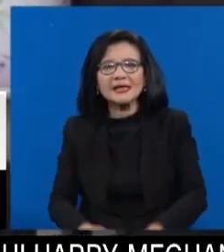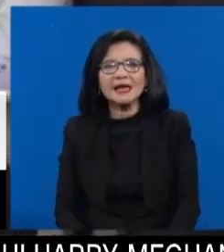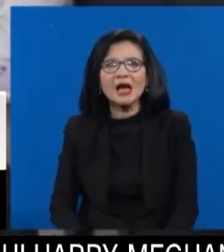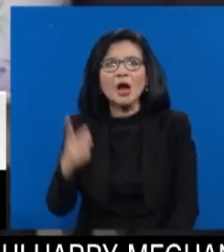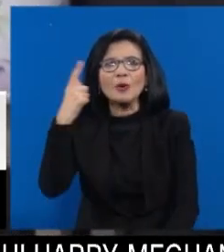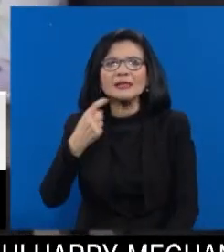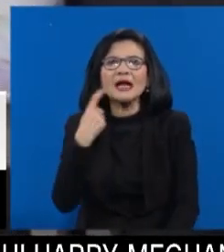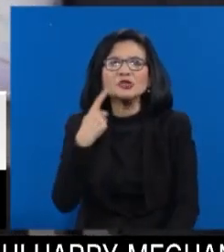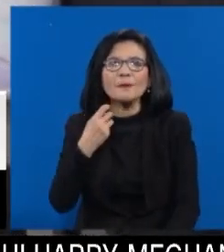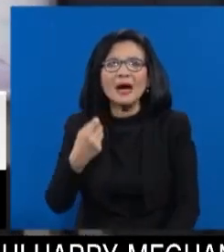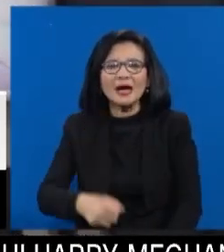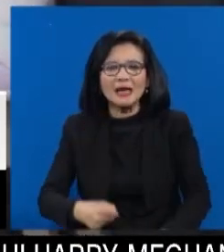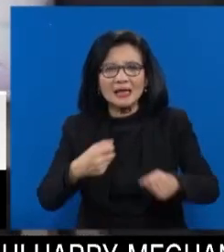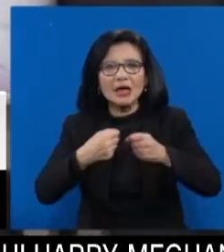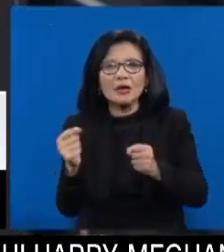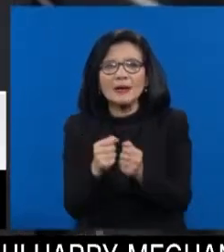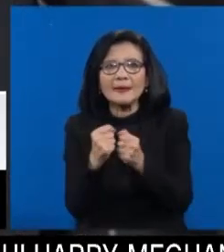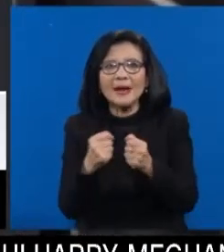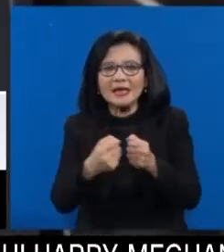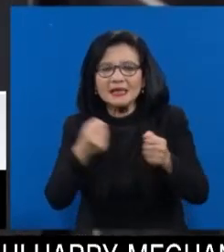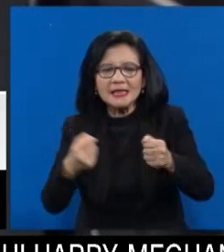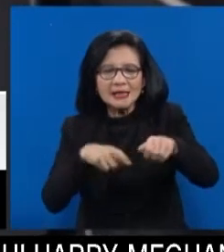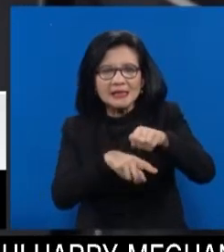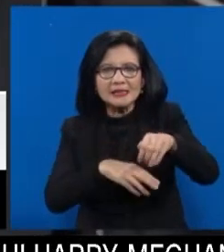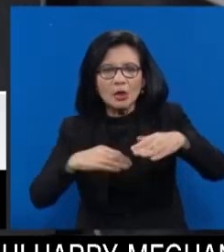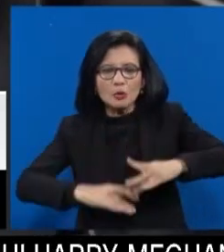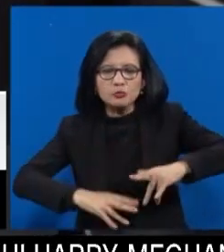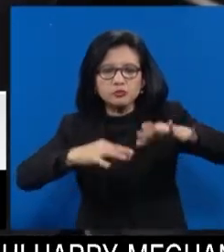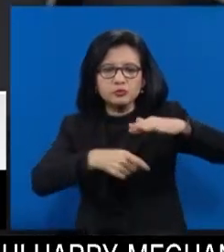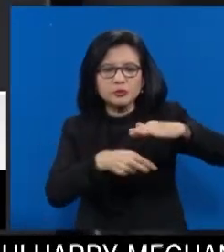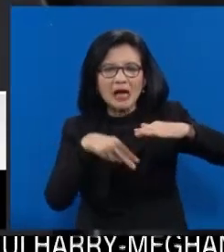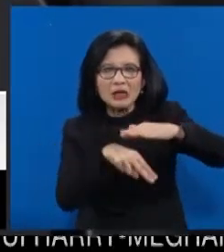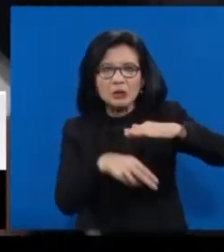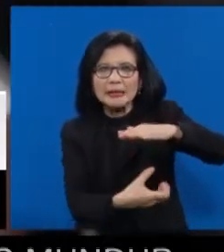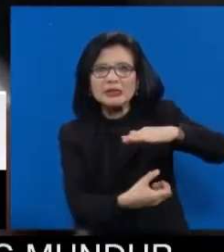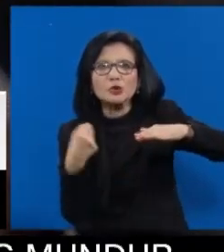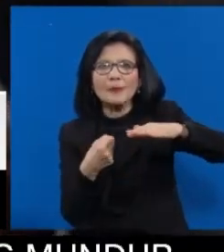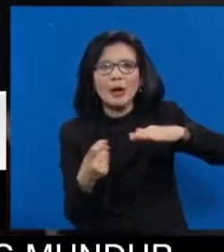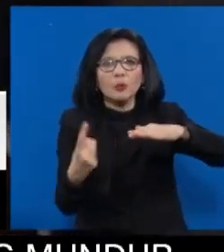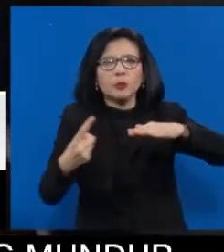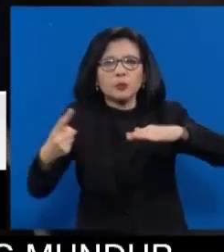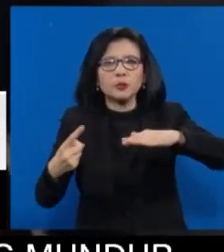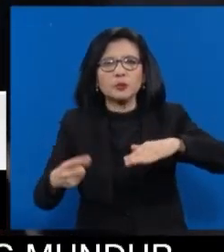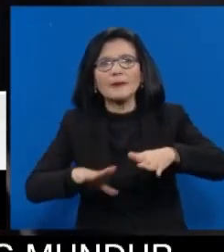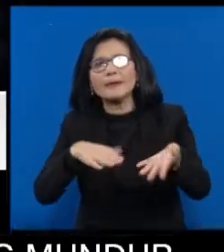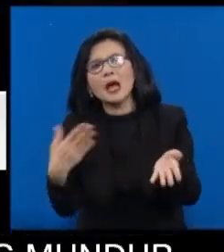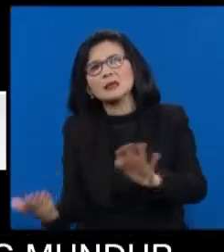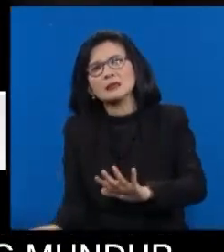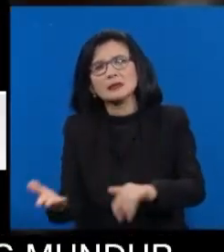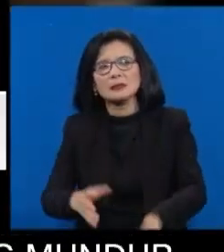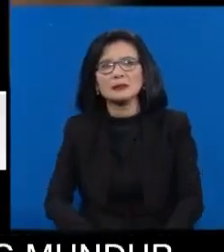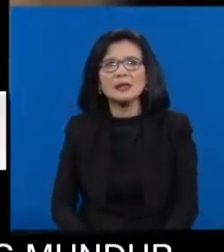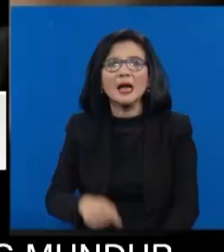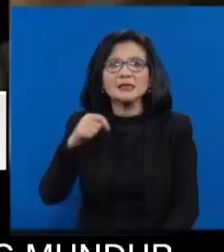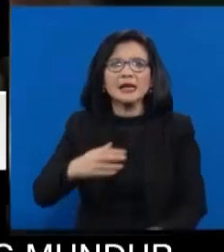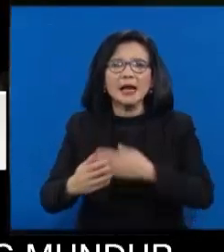saat mencoba mencabut stop kontak kulkas di rumahnya yang terendam banjir setinggi 50 cm sejak Senin sore. Kini